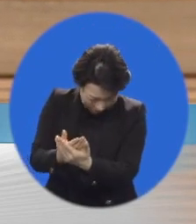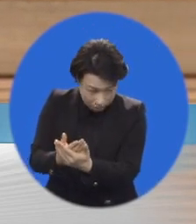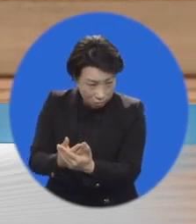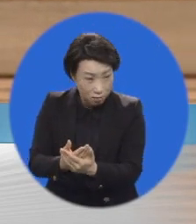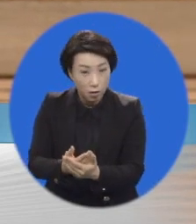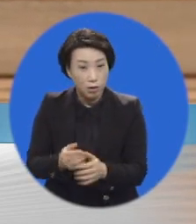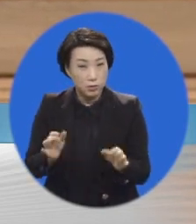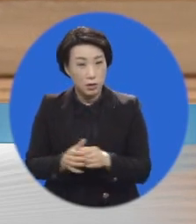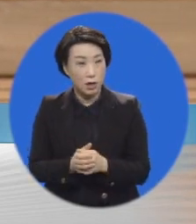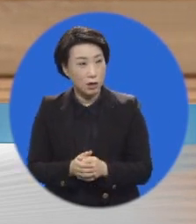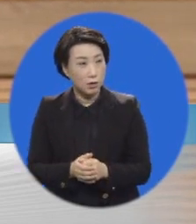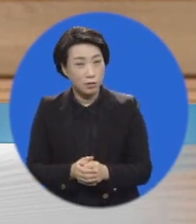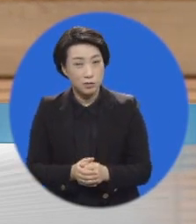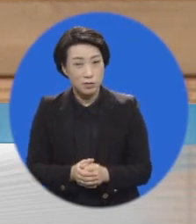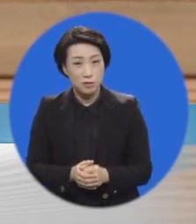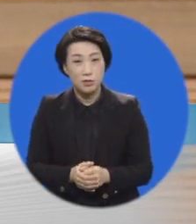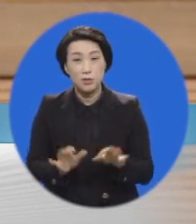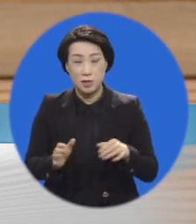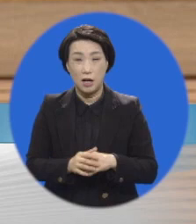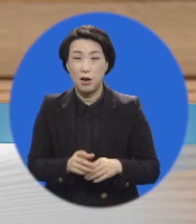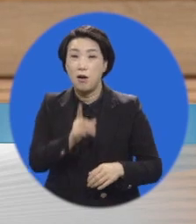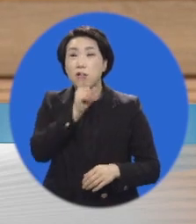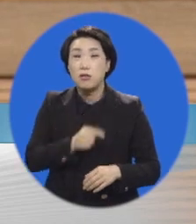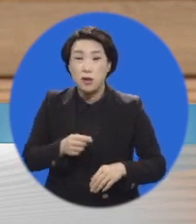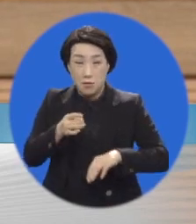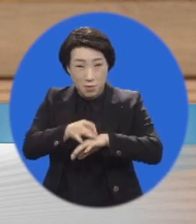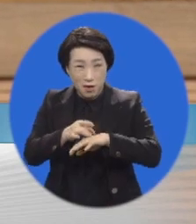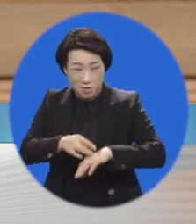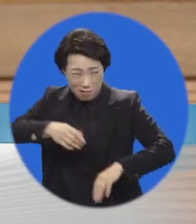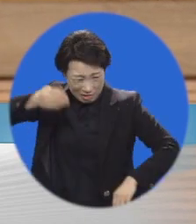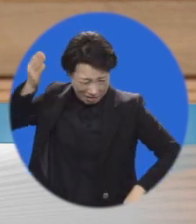안 놔주니까 막 환두뼈를